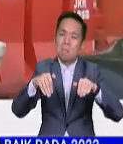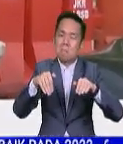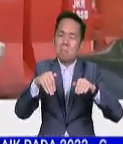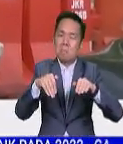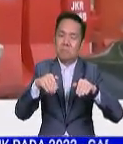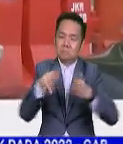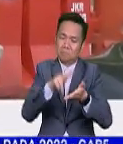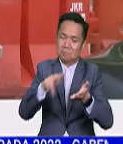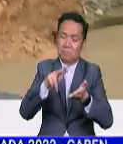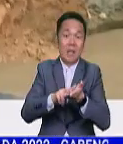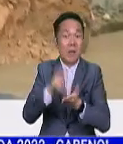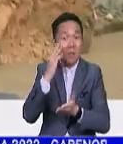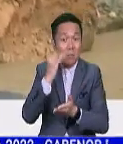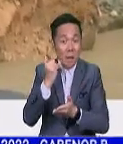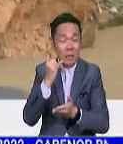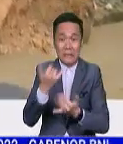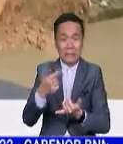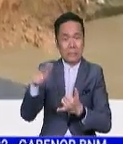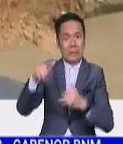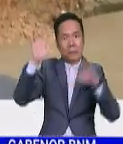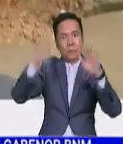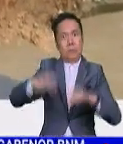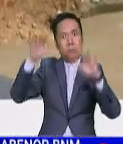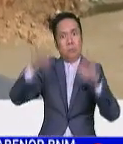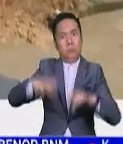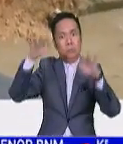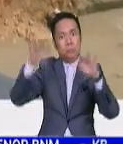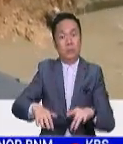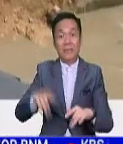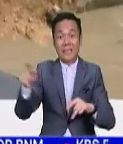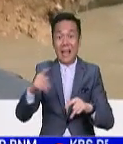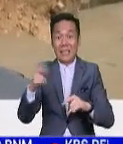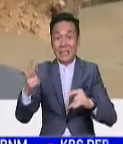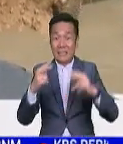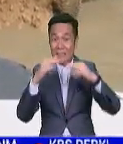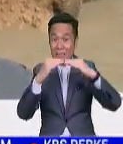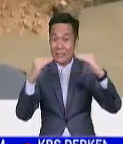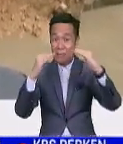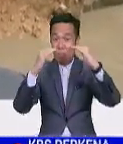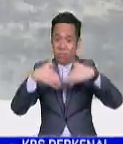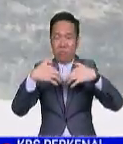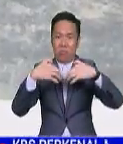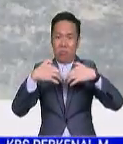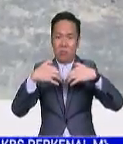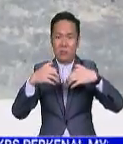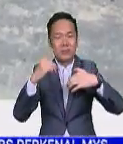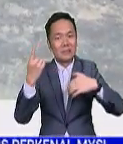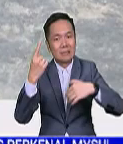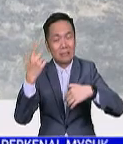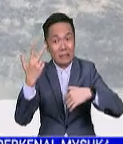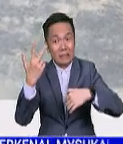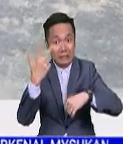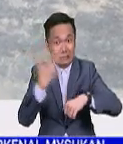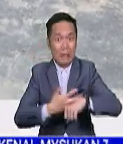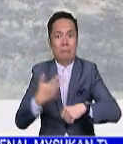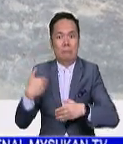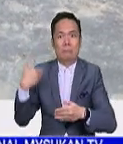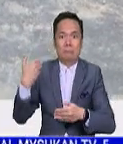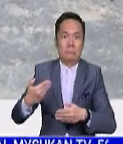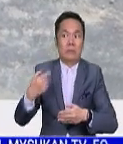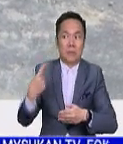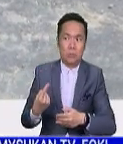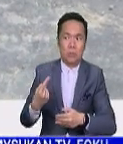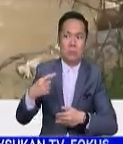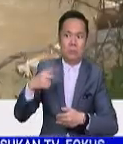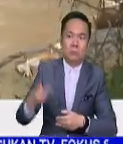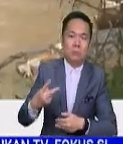konsesi berikutan keadaan cuaca hujan kejadian tanah runtuh ini merupakan kali ketiga di kawasan berkenaan